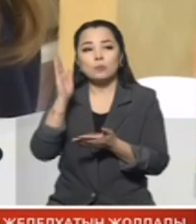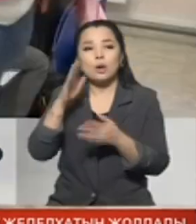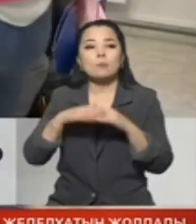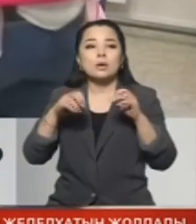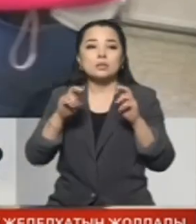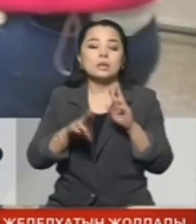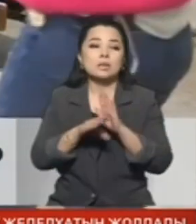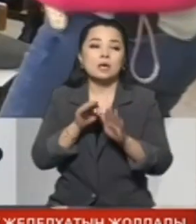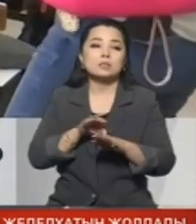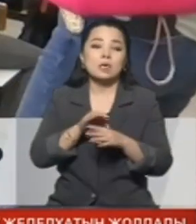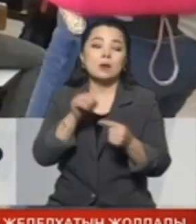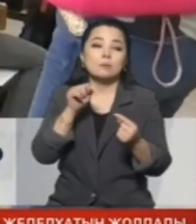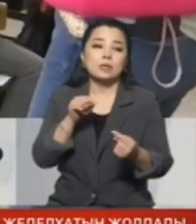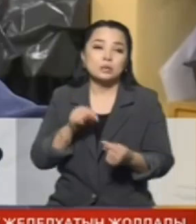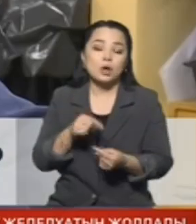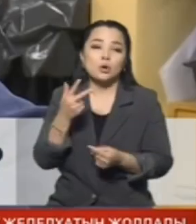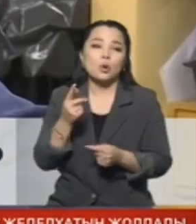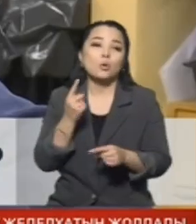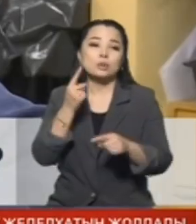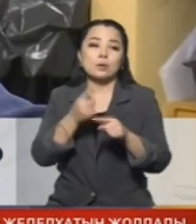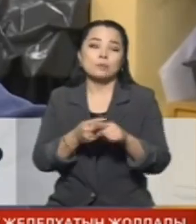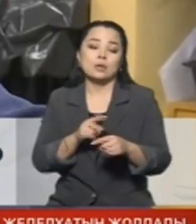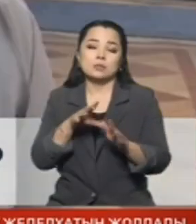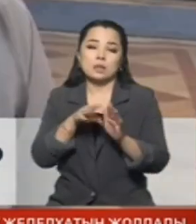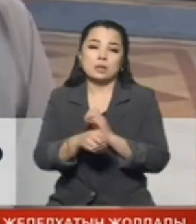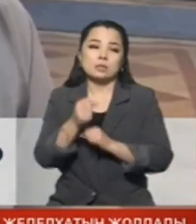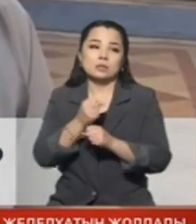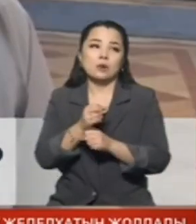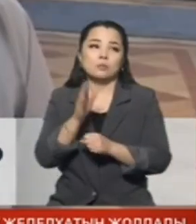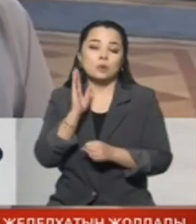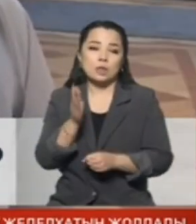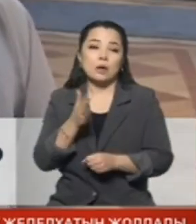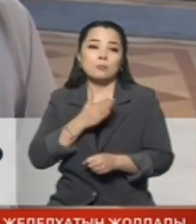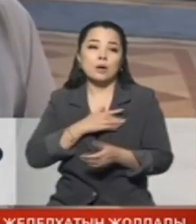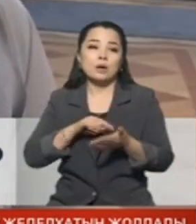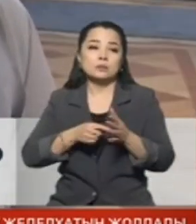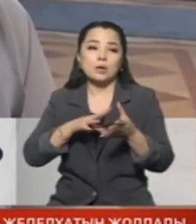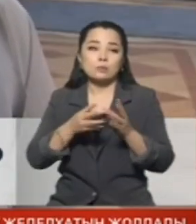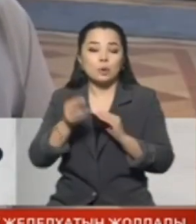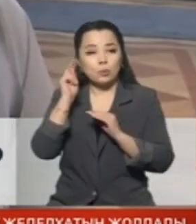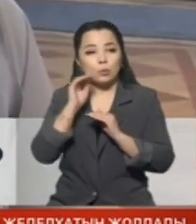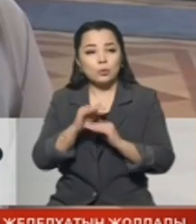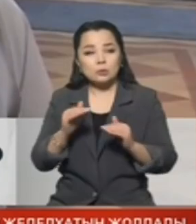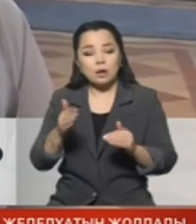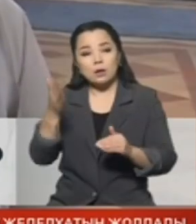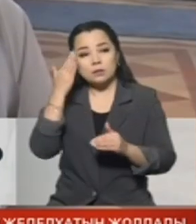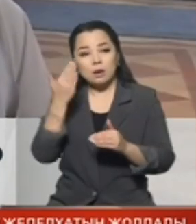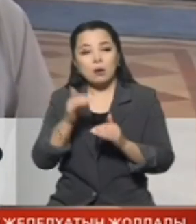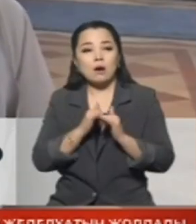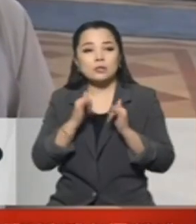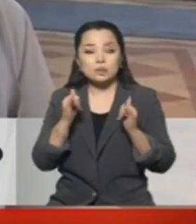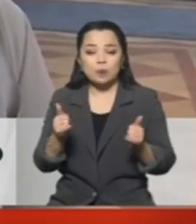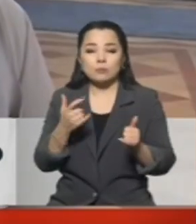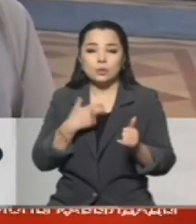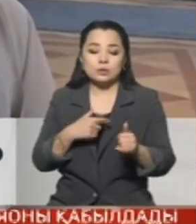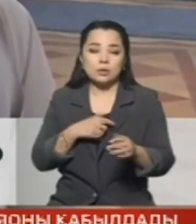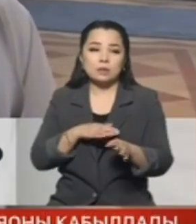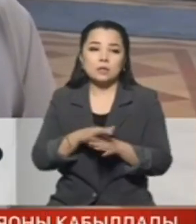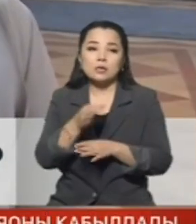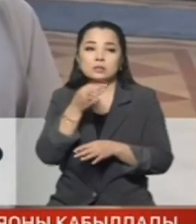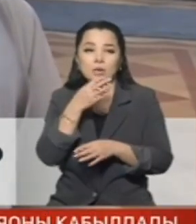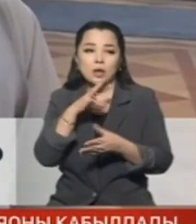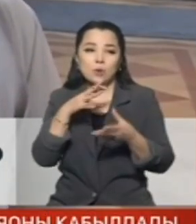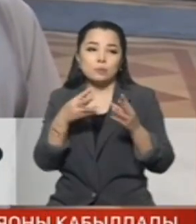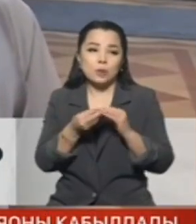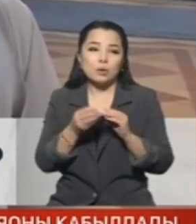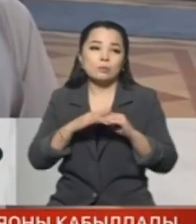мамандығын таңдағанына байланысты үш қосымша пән енгізіледі. Біздің мақсатымыз оқушының талантын ашып, оны өзін атқан мамандығына